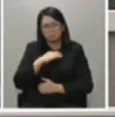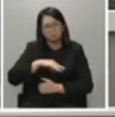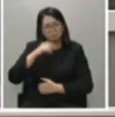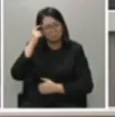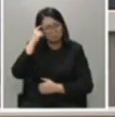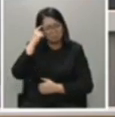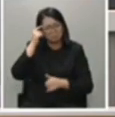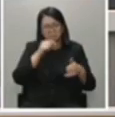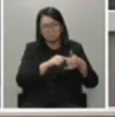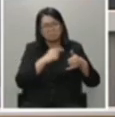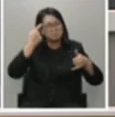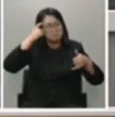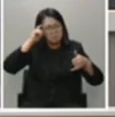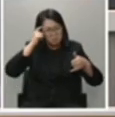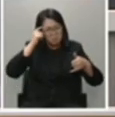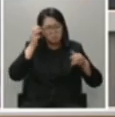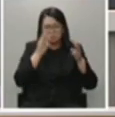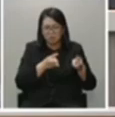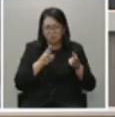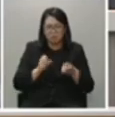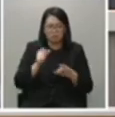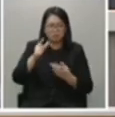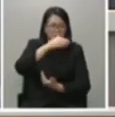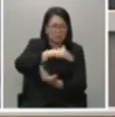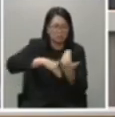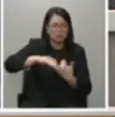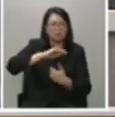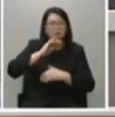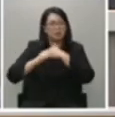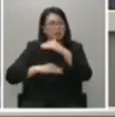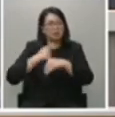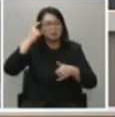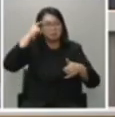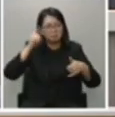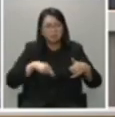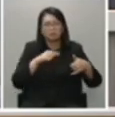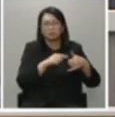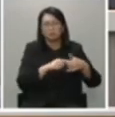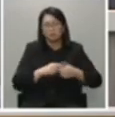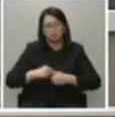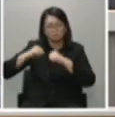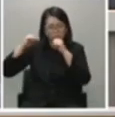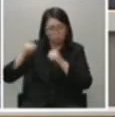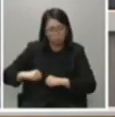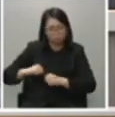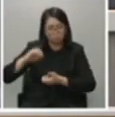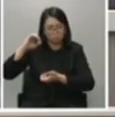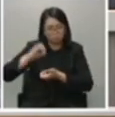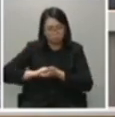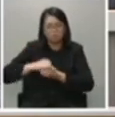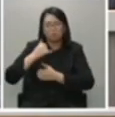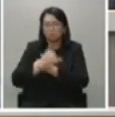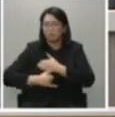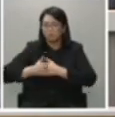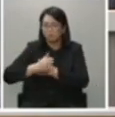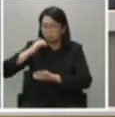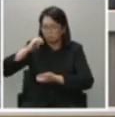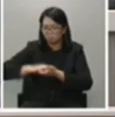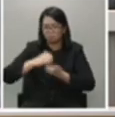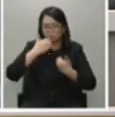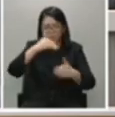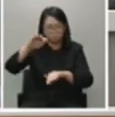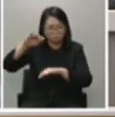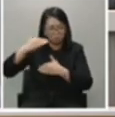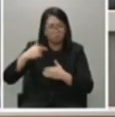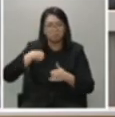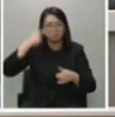ไม่รู้ไม่เข้าใจในทุกมิติของการทำความตกลงระหว่างประเทศพลเอกประยุทธ์ใช้การเจร